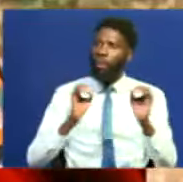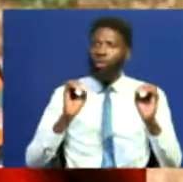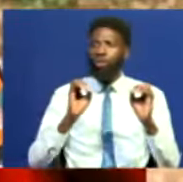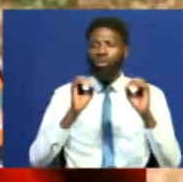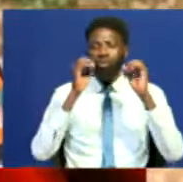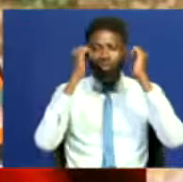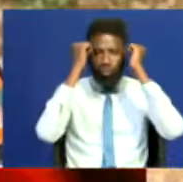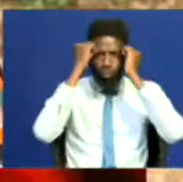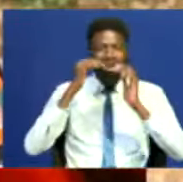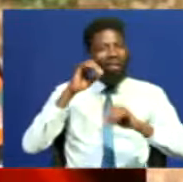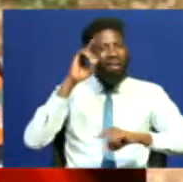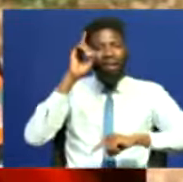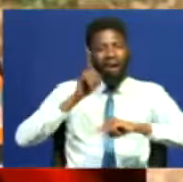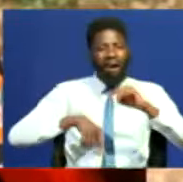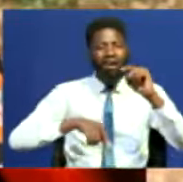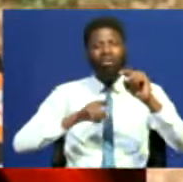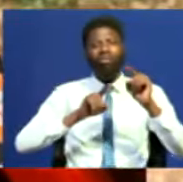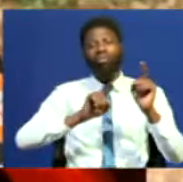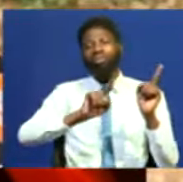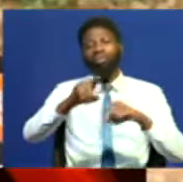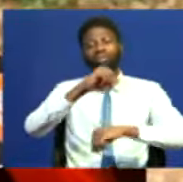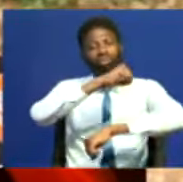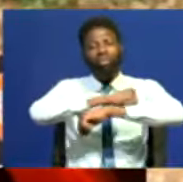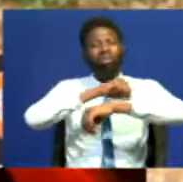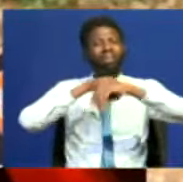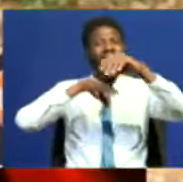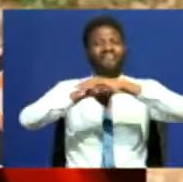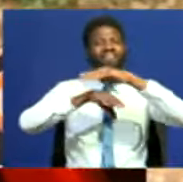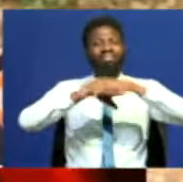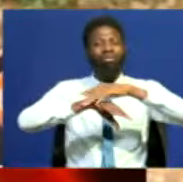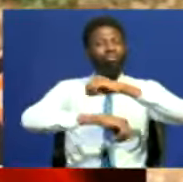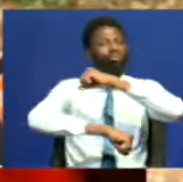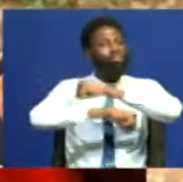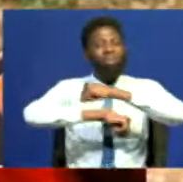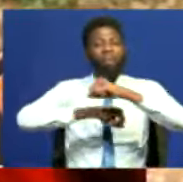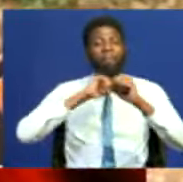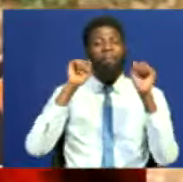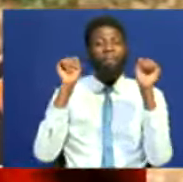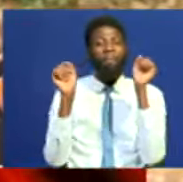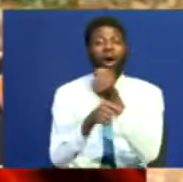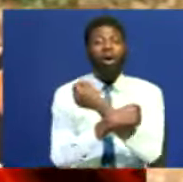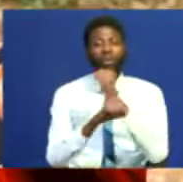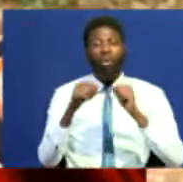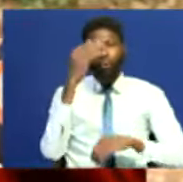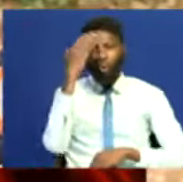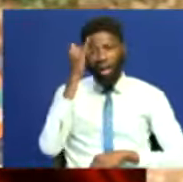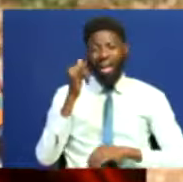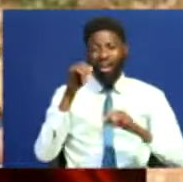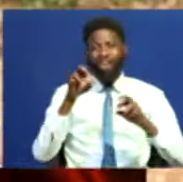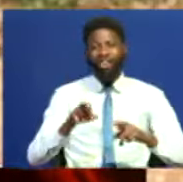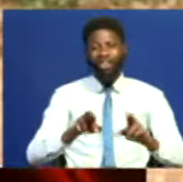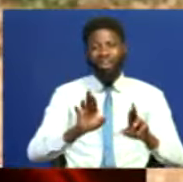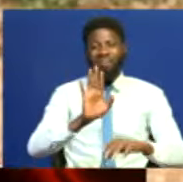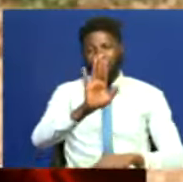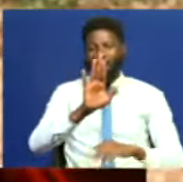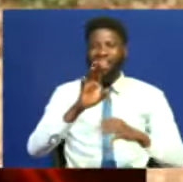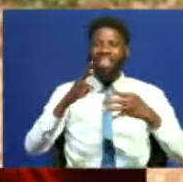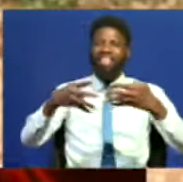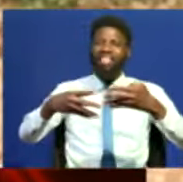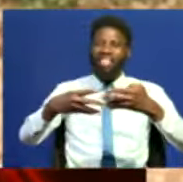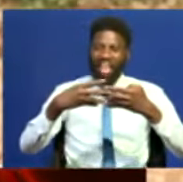shule, hawezi ku access kwa sababu shule saa hii barabara mahali ambapo wana access kuingia shule ama mlango gate ya kuingia